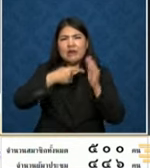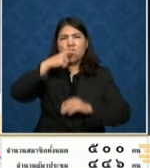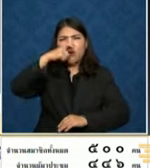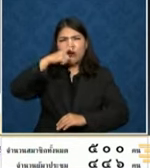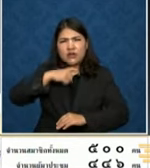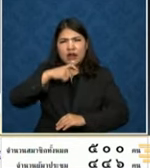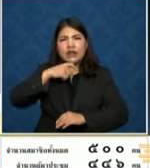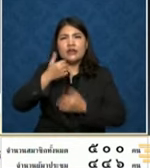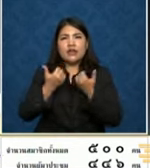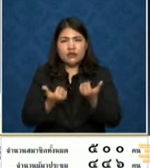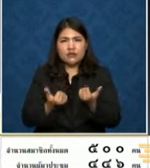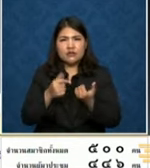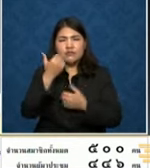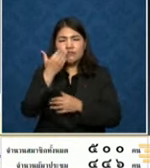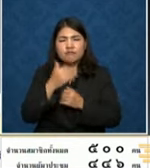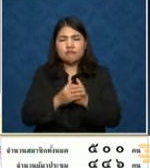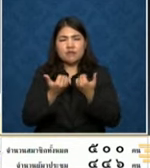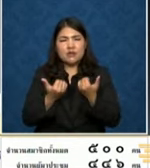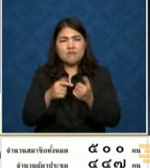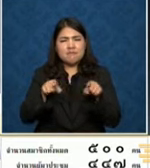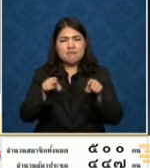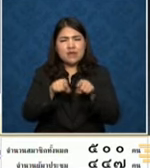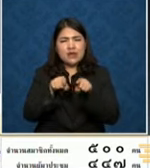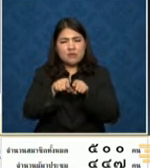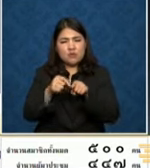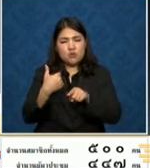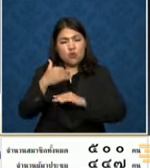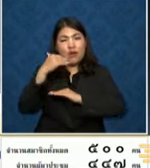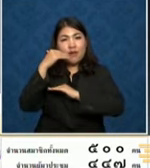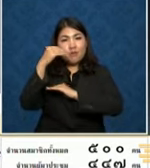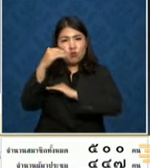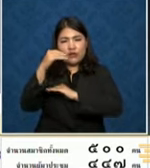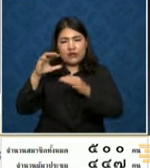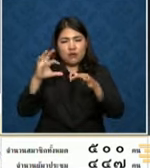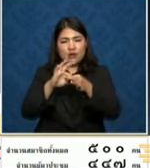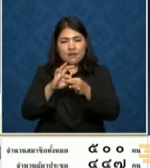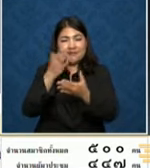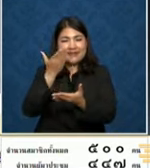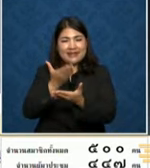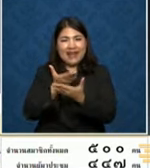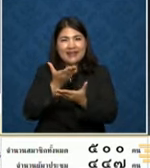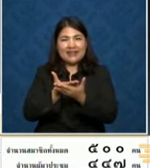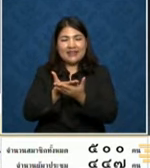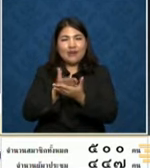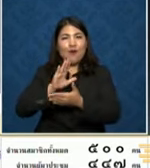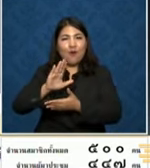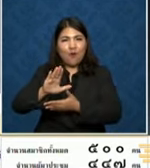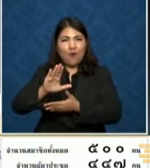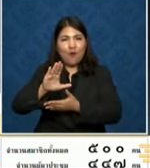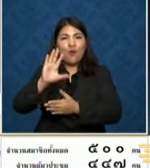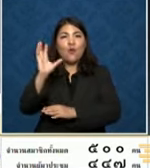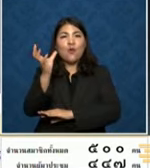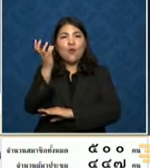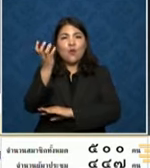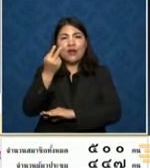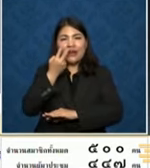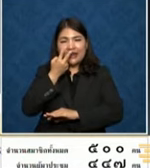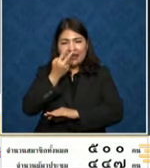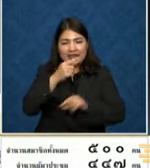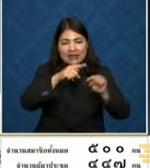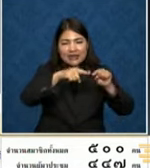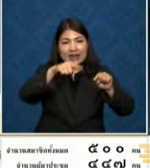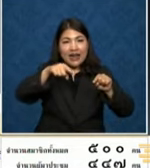ถึงเป็นตัวที่กำหนดทิศทางนะครับราคาอย่างโลกเราจะสังเกตเห็นกราฟนะตั